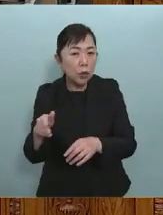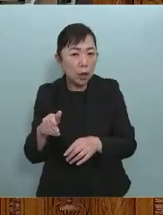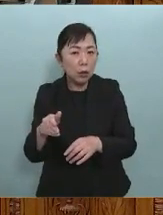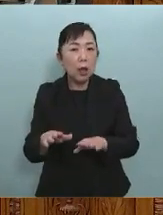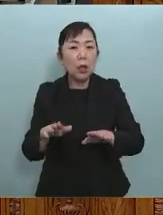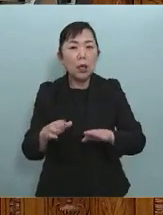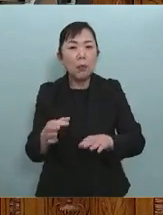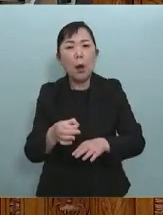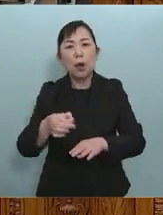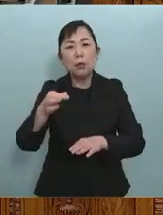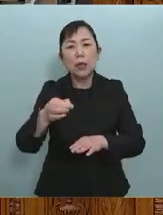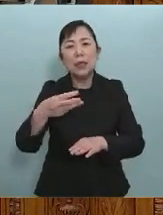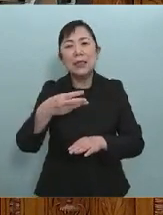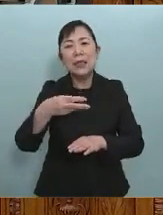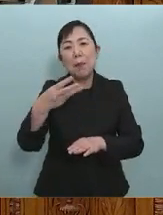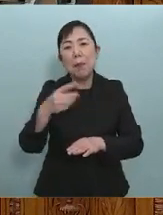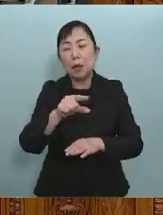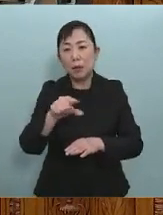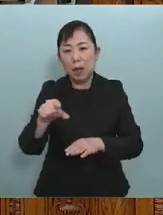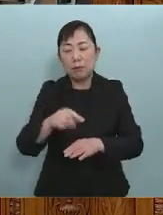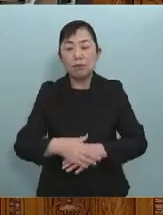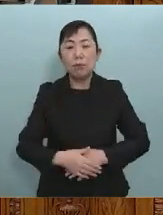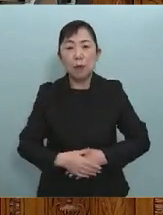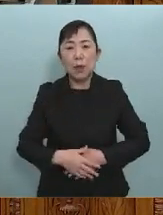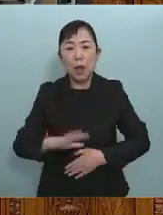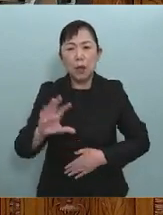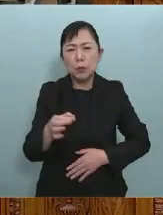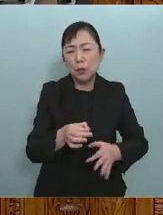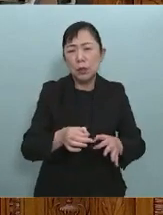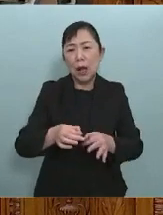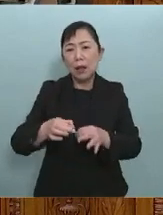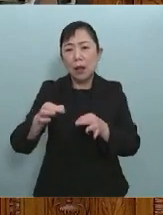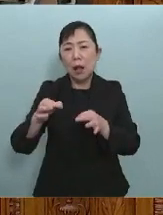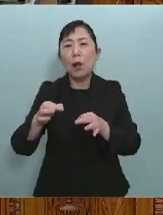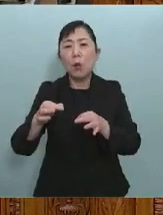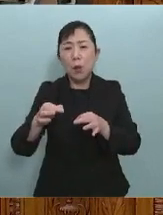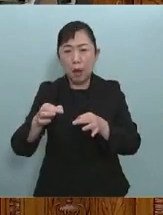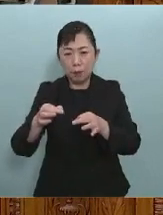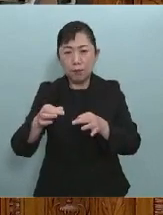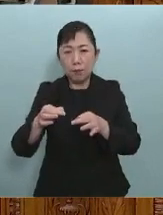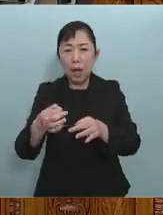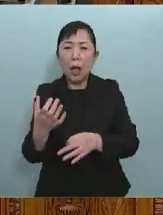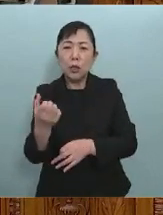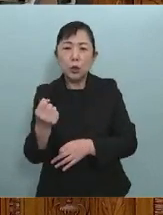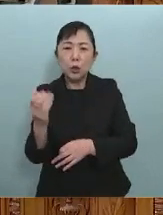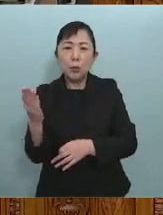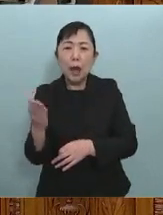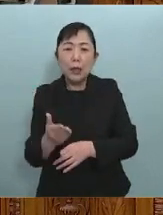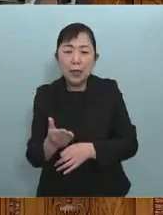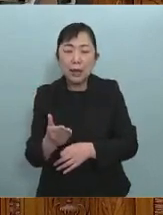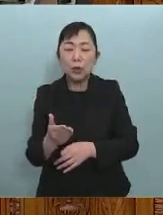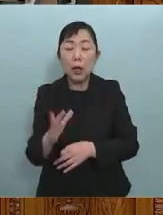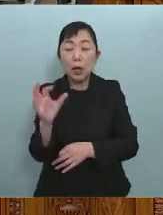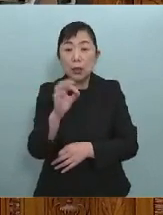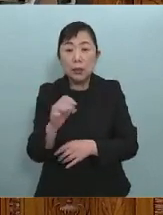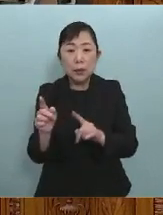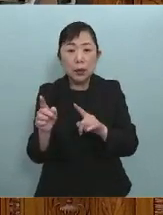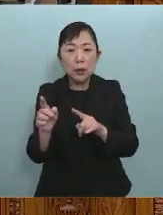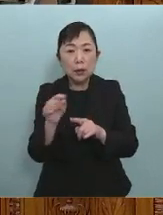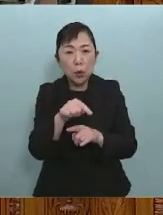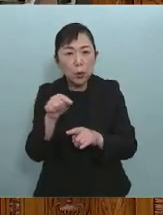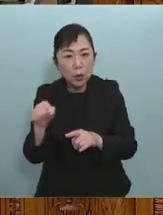に30000円ぐらいします物価高の実感は数パセではなくもによっては2倍